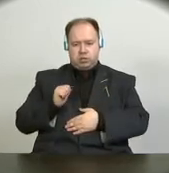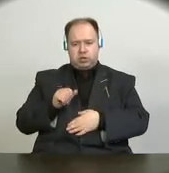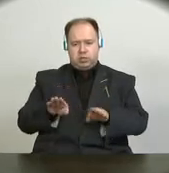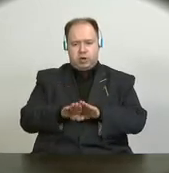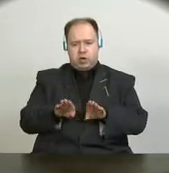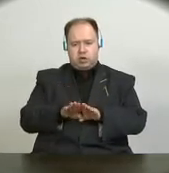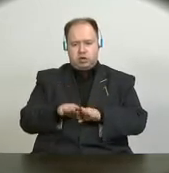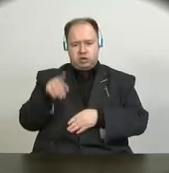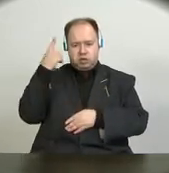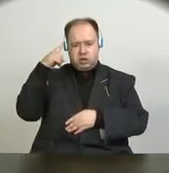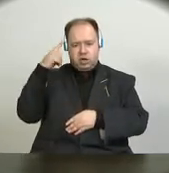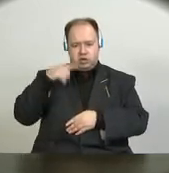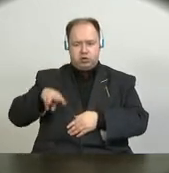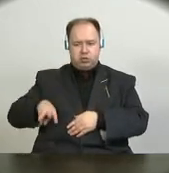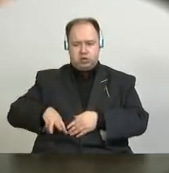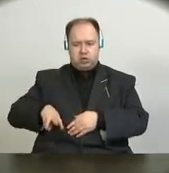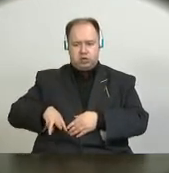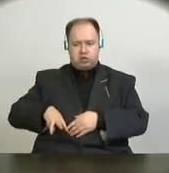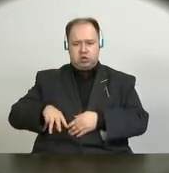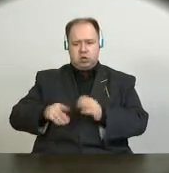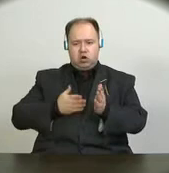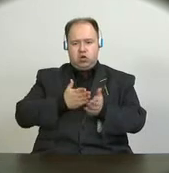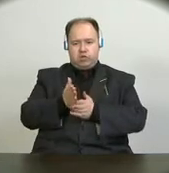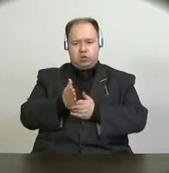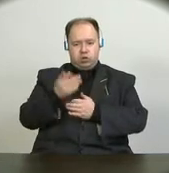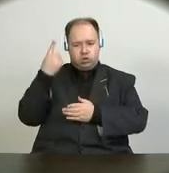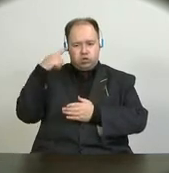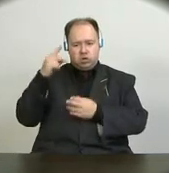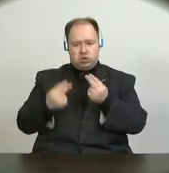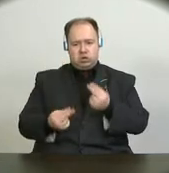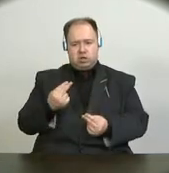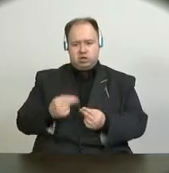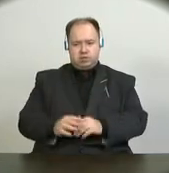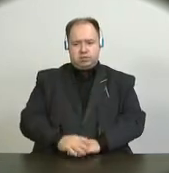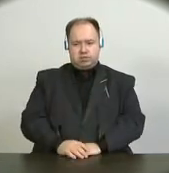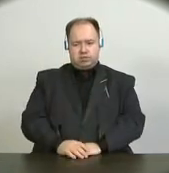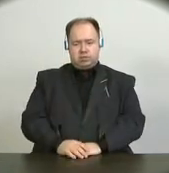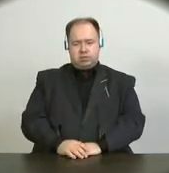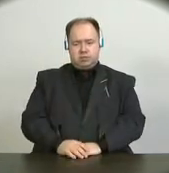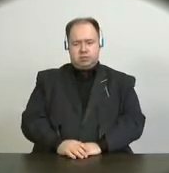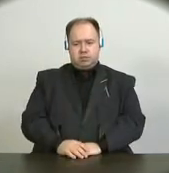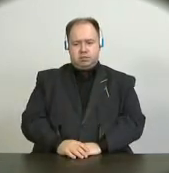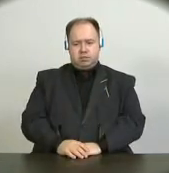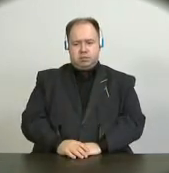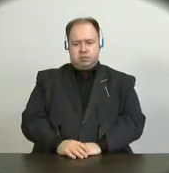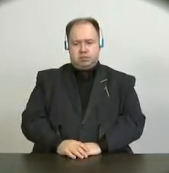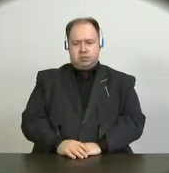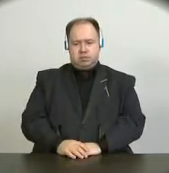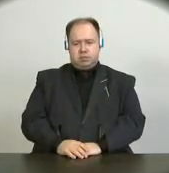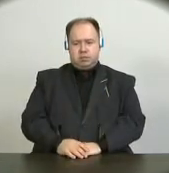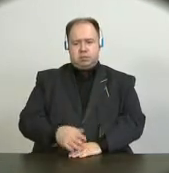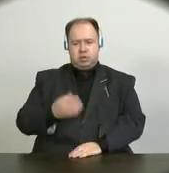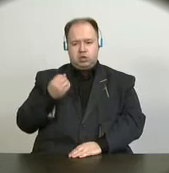аналогии с креативным директором в сторону игрового дизайна потому что эти специальности на солирующим близки и последнее это